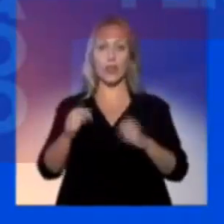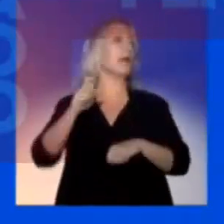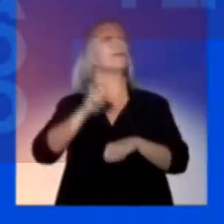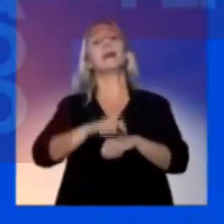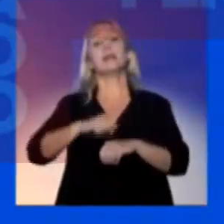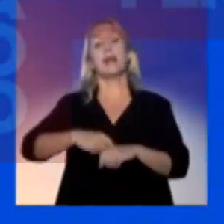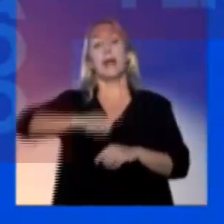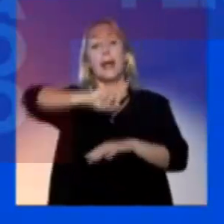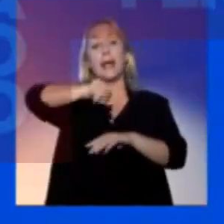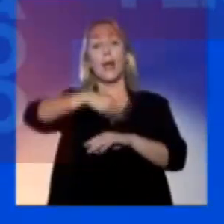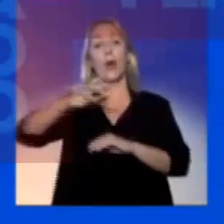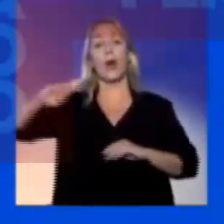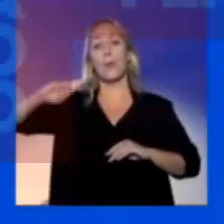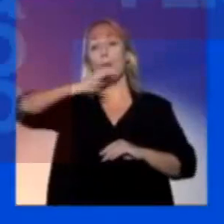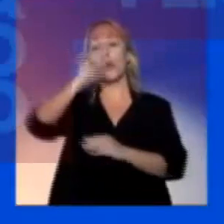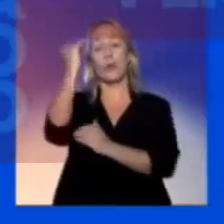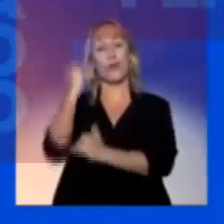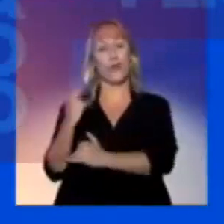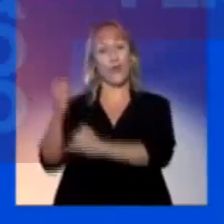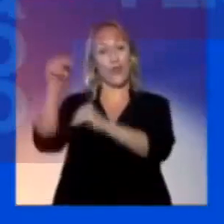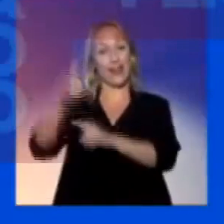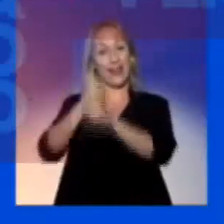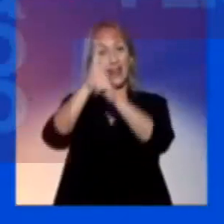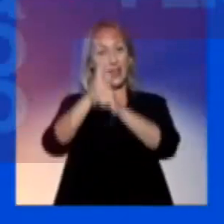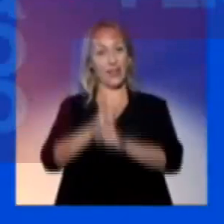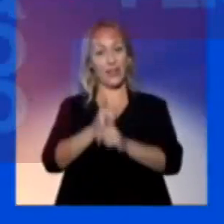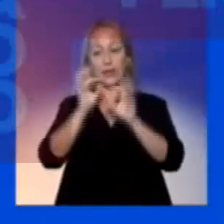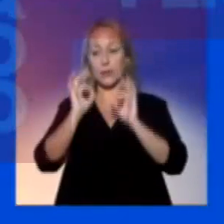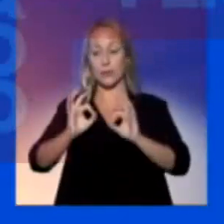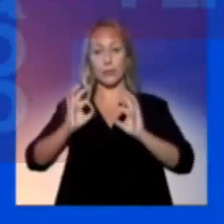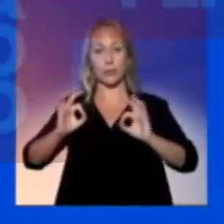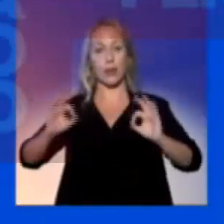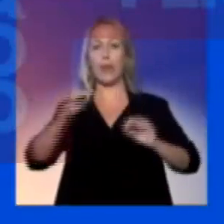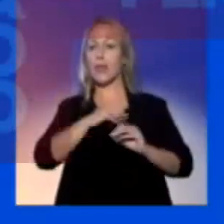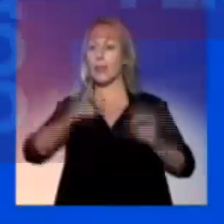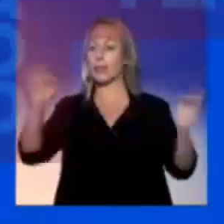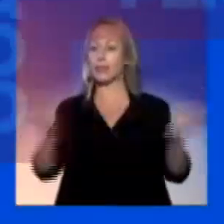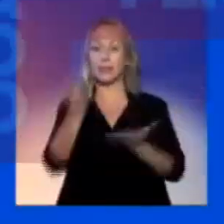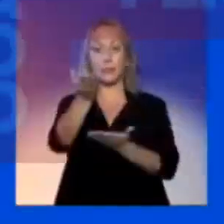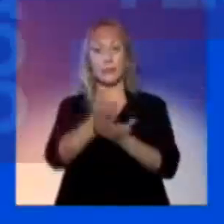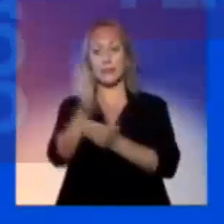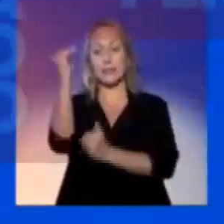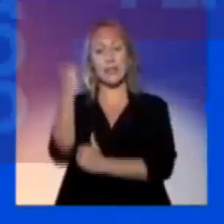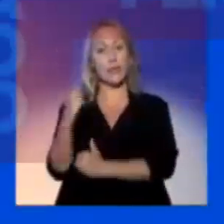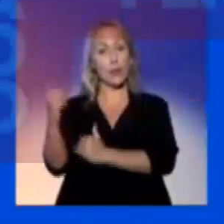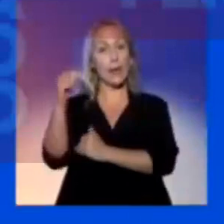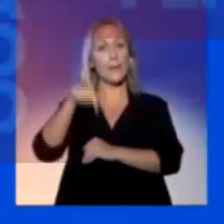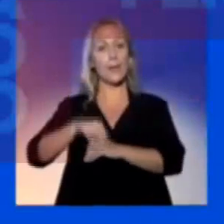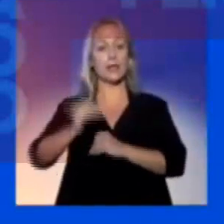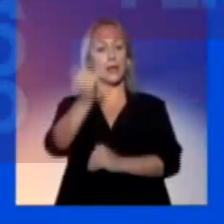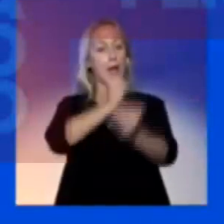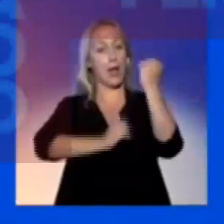λειτουργήσει στη Βουλή για να μας δοθεί η δυνατότητα να μπορούμε να συζητούμε και εκείνο βουλευτικά και να απαντώ